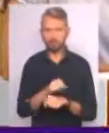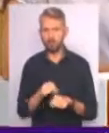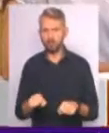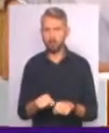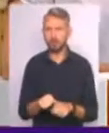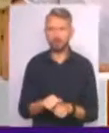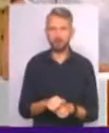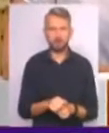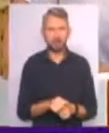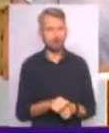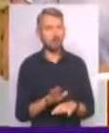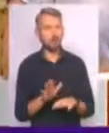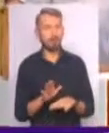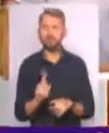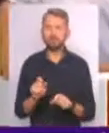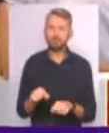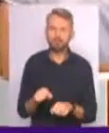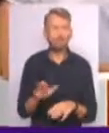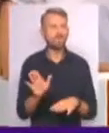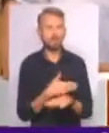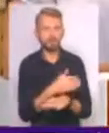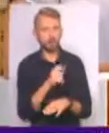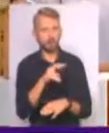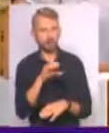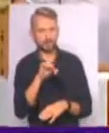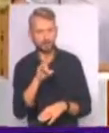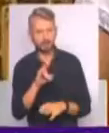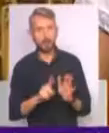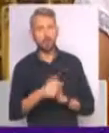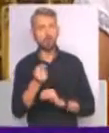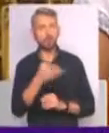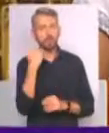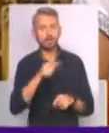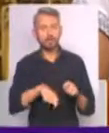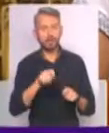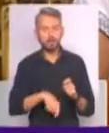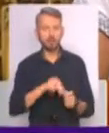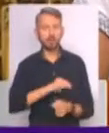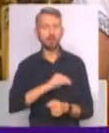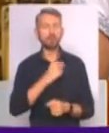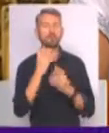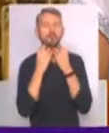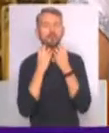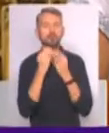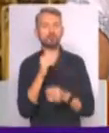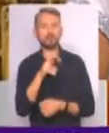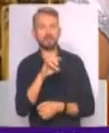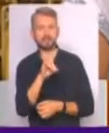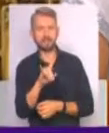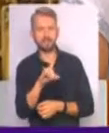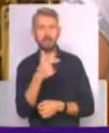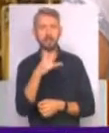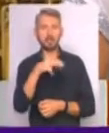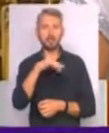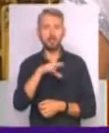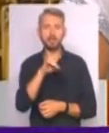можна? Вивести холестерин. А, виведу от про це, що... Значить, почнемо з того, що давайте перевіримо функцію щитовидної желези. Тому що гіпотиреоз